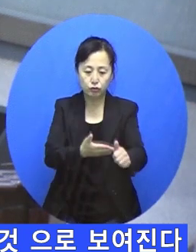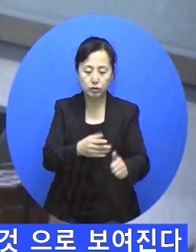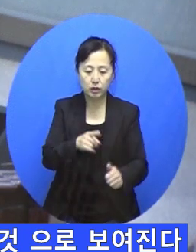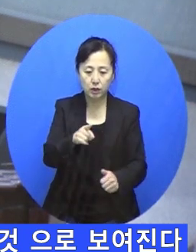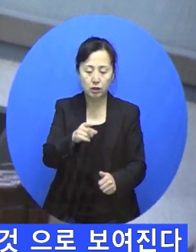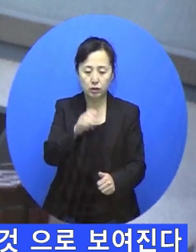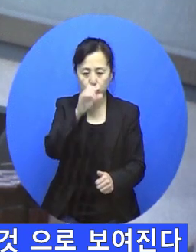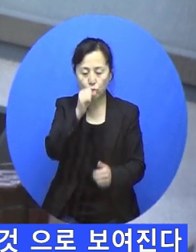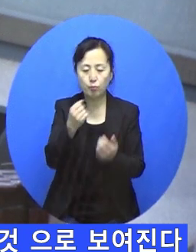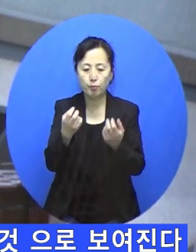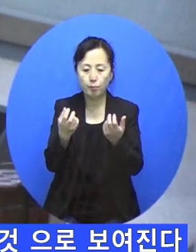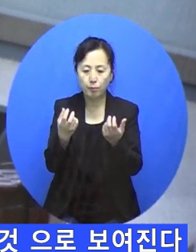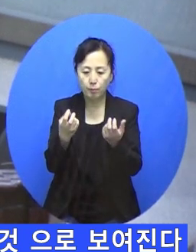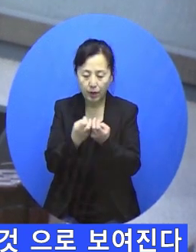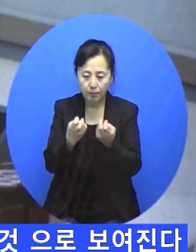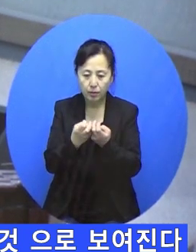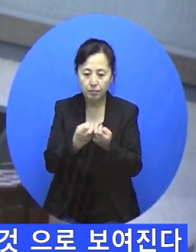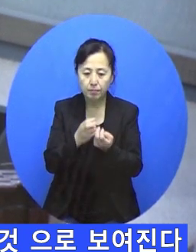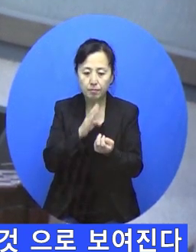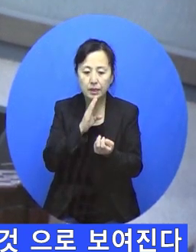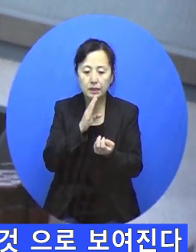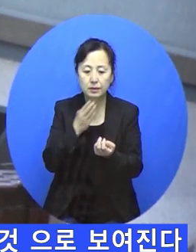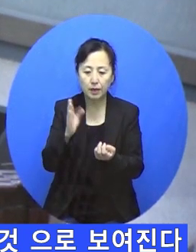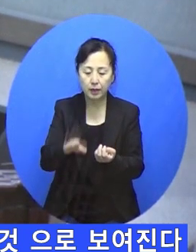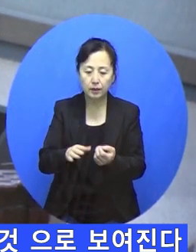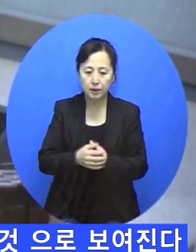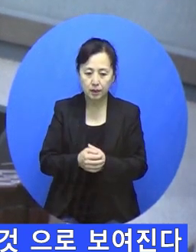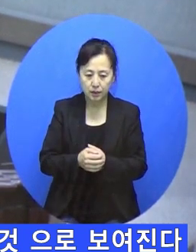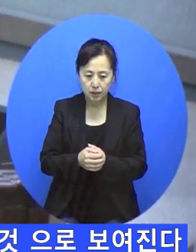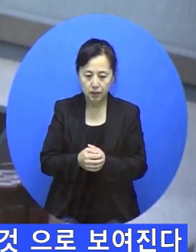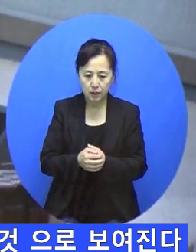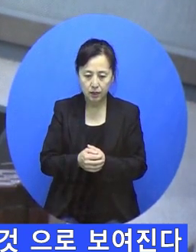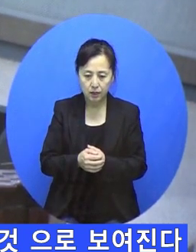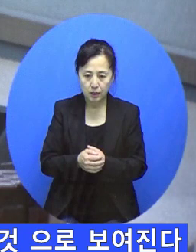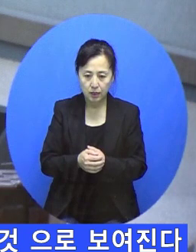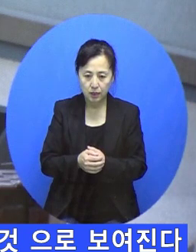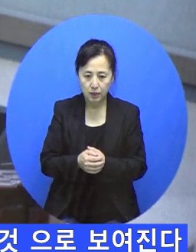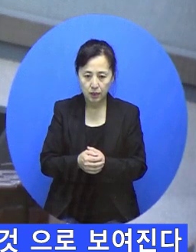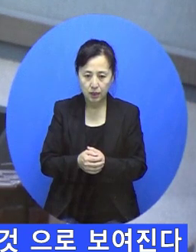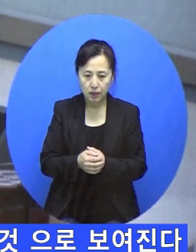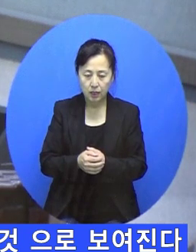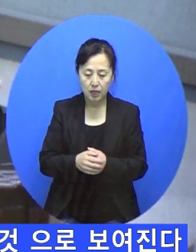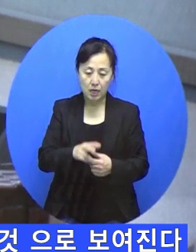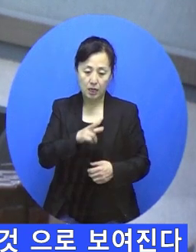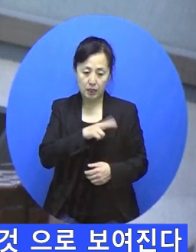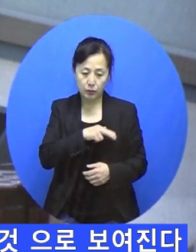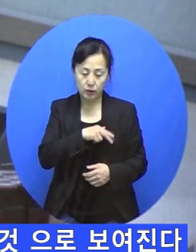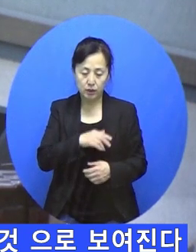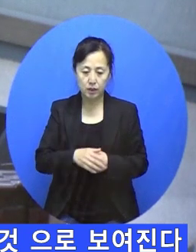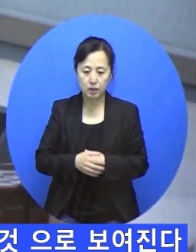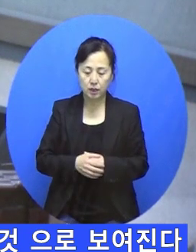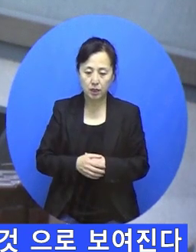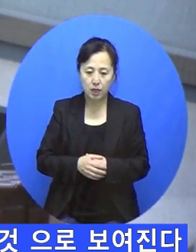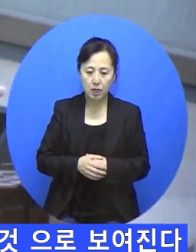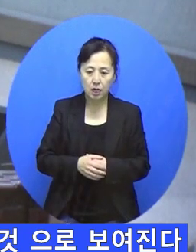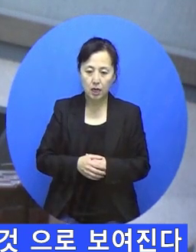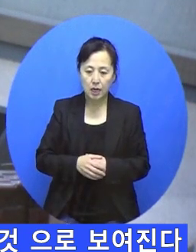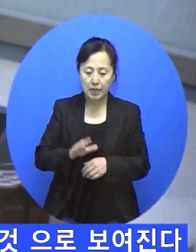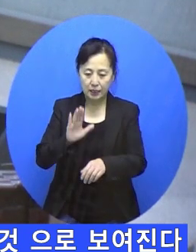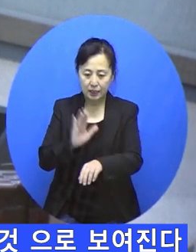그 잘못을 수용하고 새로운 방법을 찾아오셔야 되는 거죠. 근데 의원이 대안을 마련하지 못했으니까 이대로